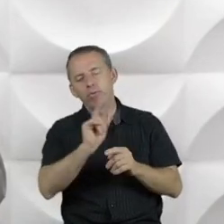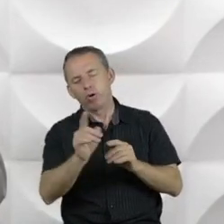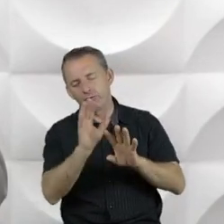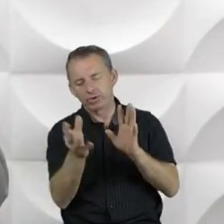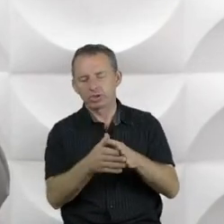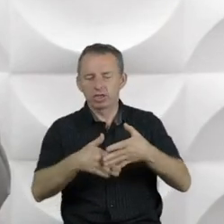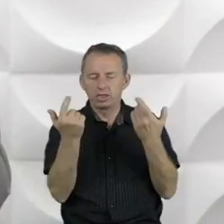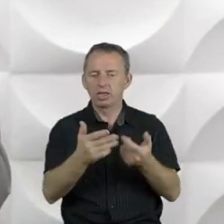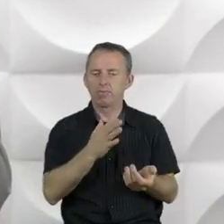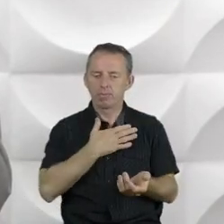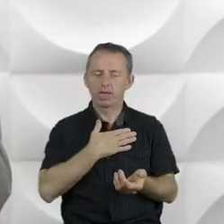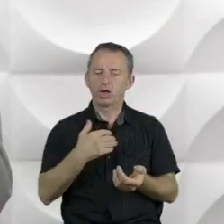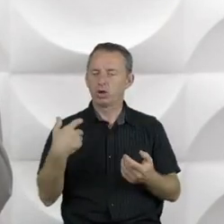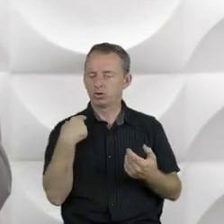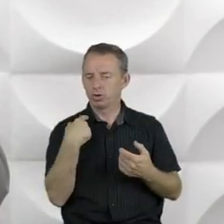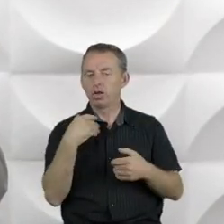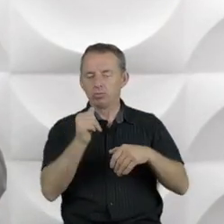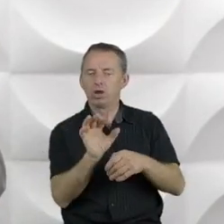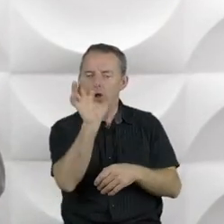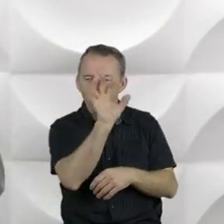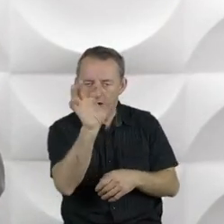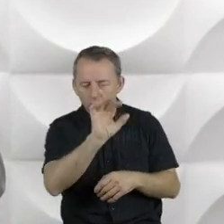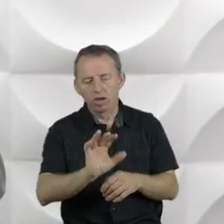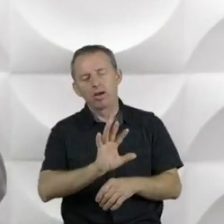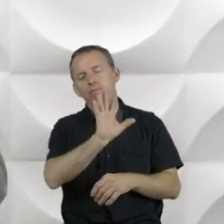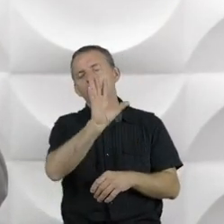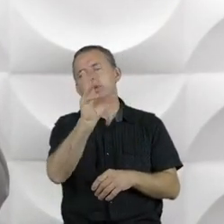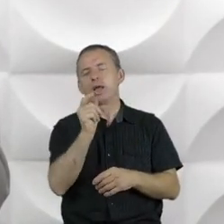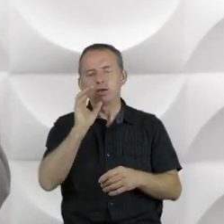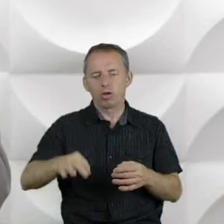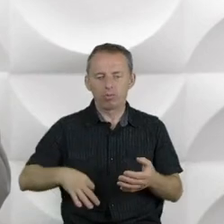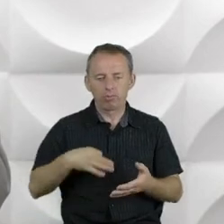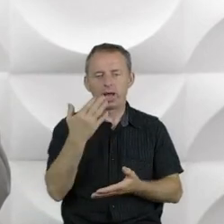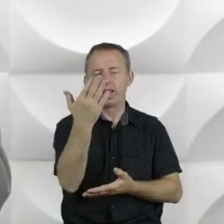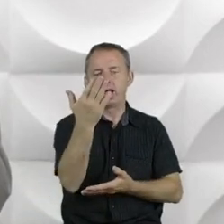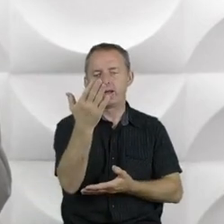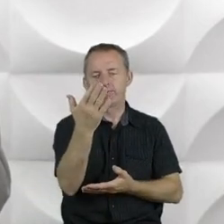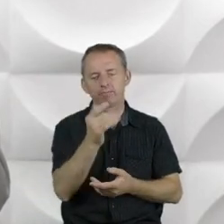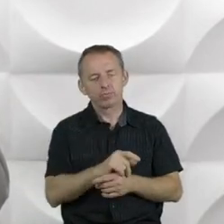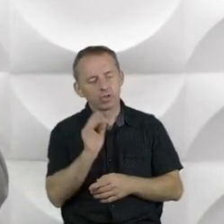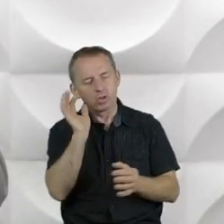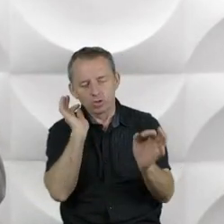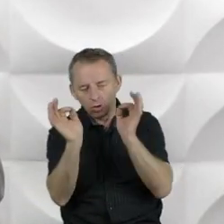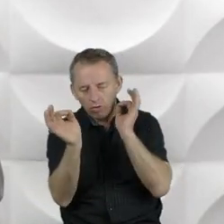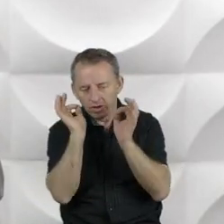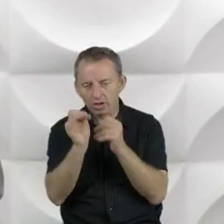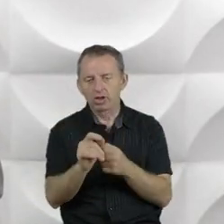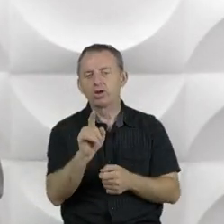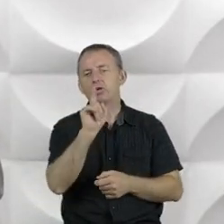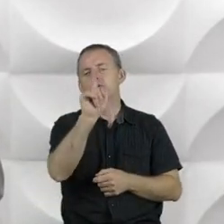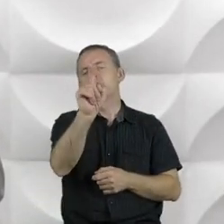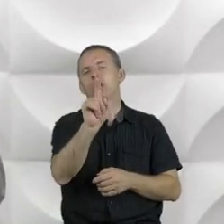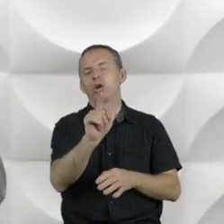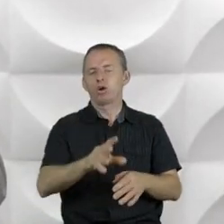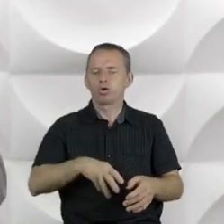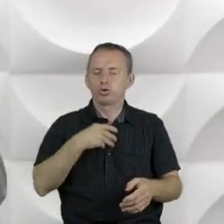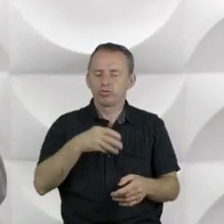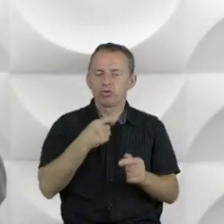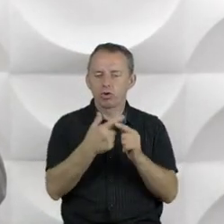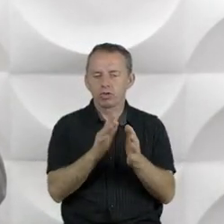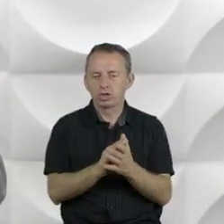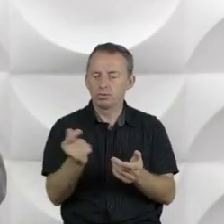życia, abym oglądał piękno Pana i dowiadywał się w Jego świątyni.